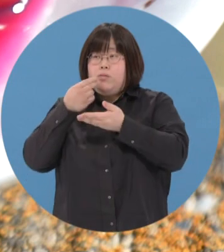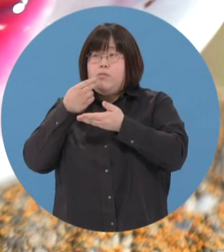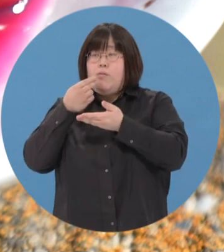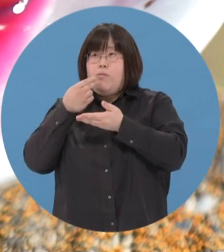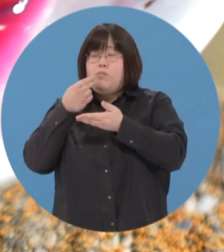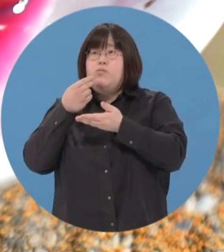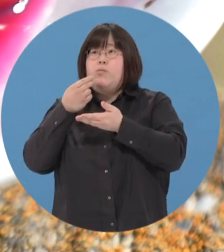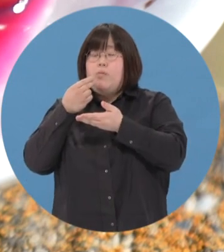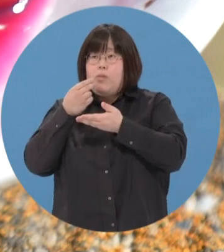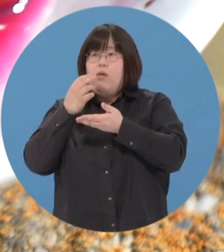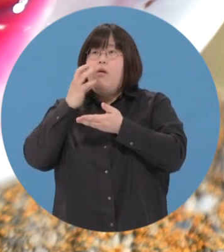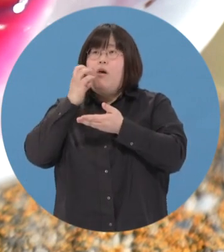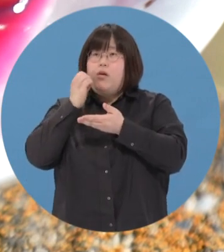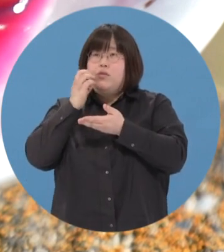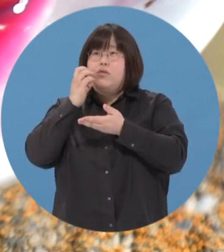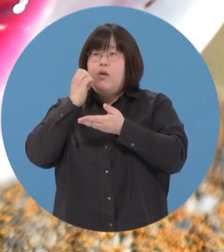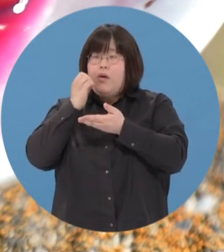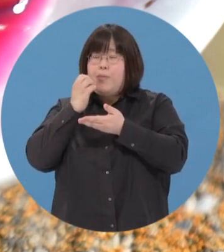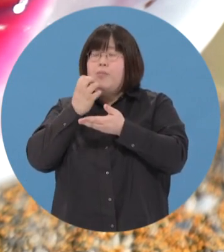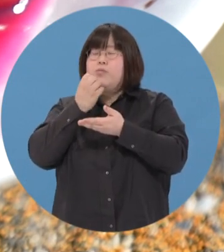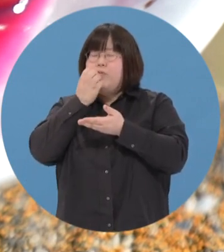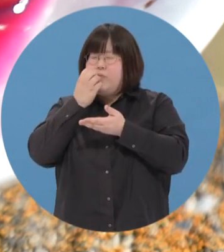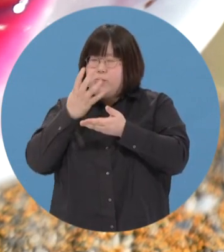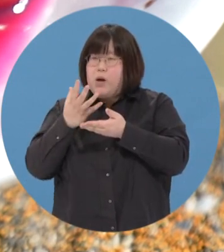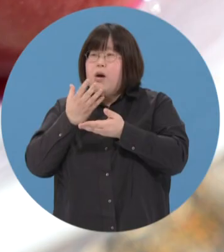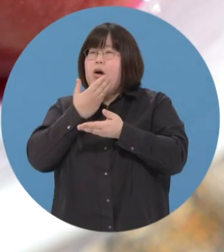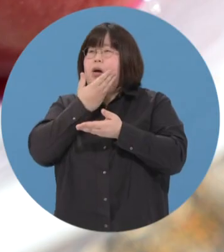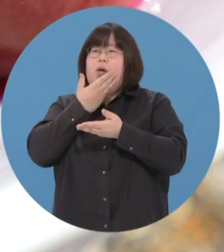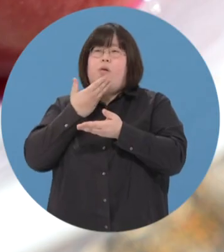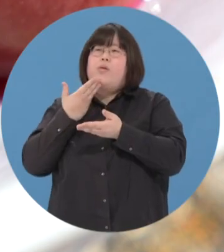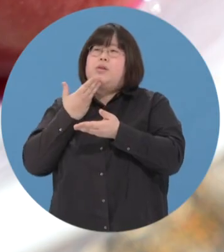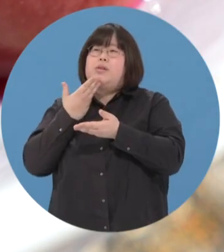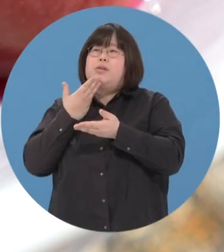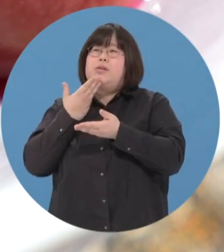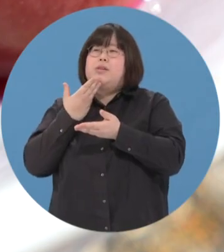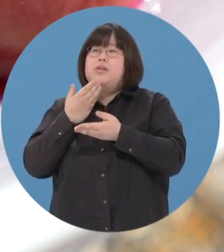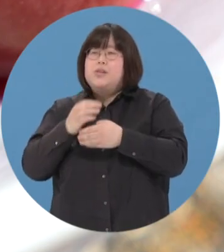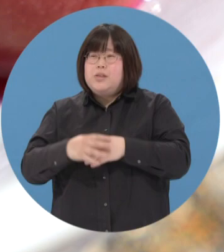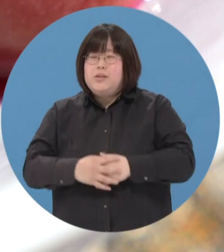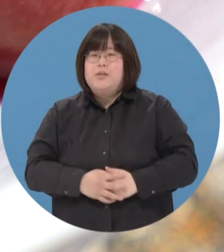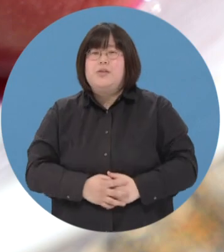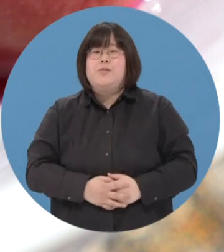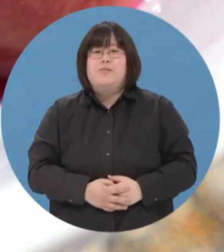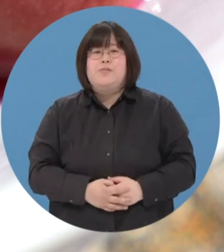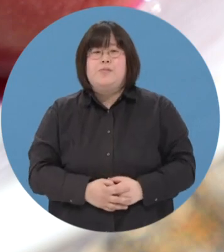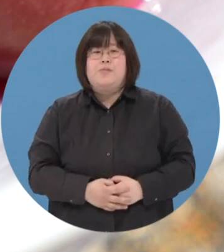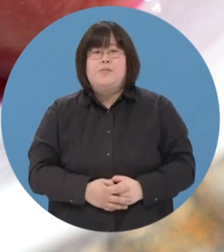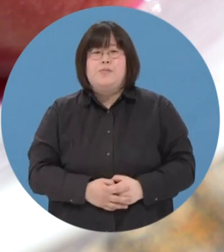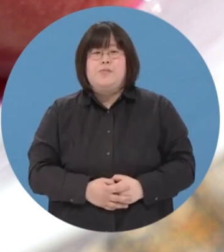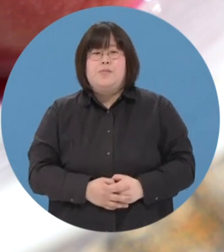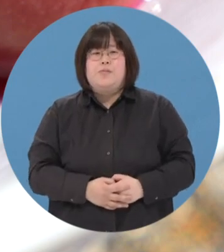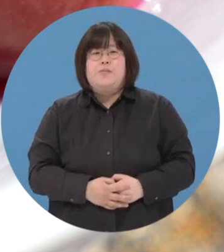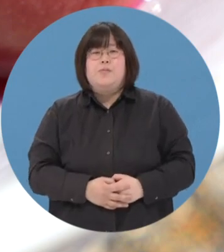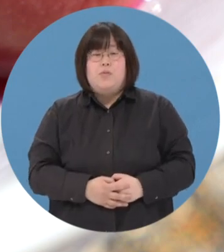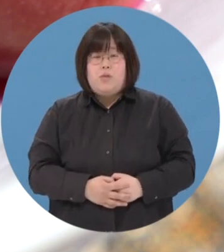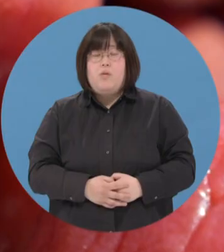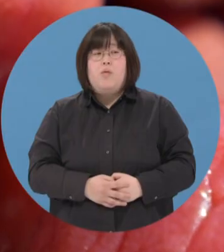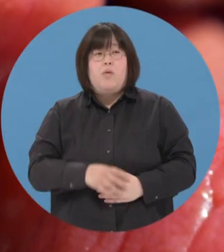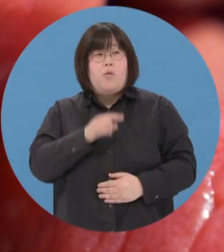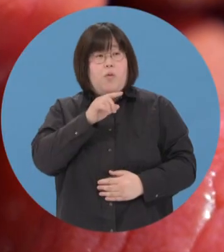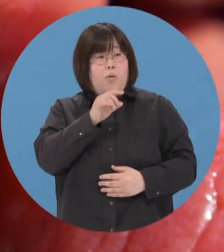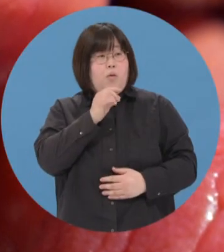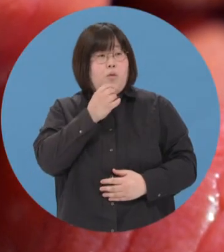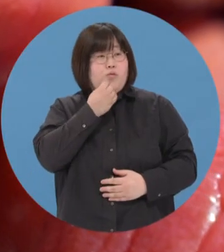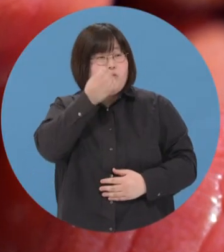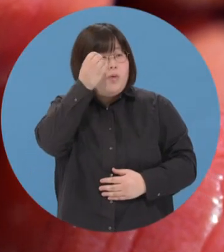このしっとりとして絶妙なカリカリ感、酸っぱさたまりませんね。 甲州小梅は